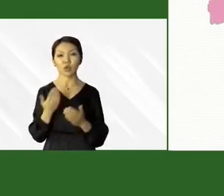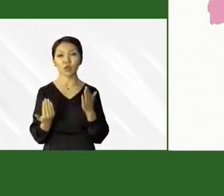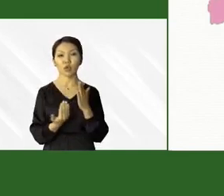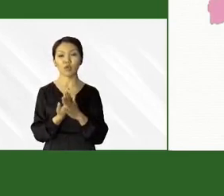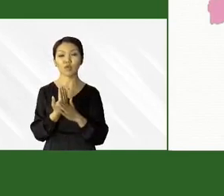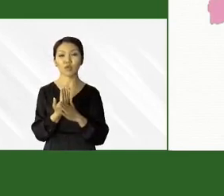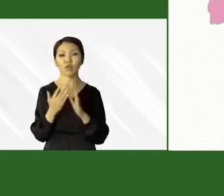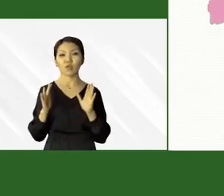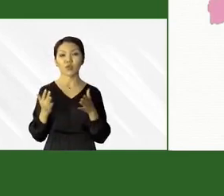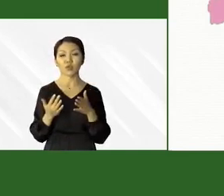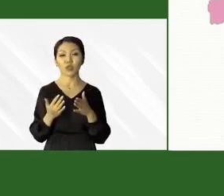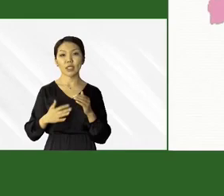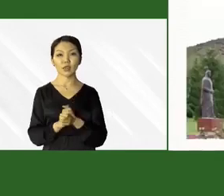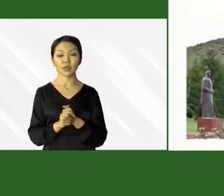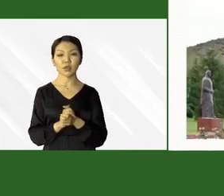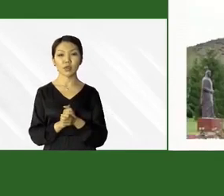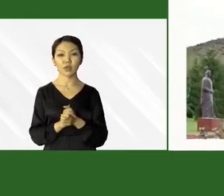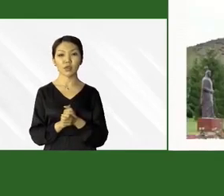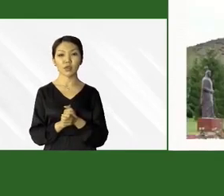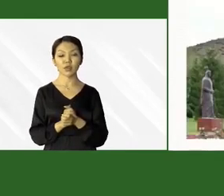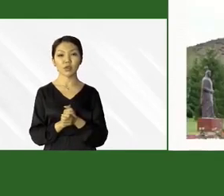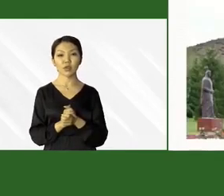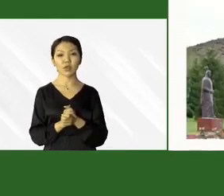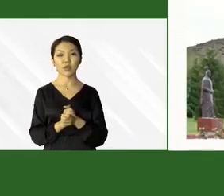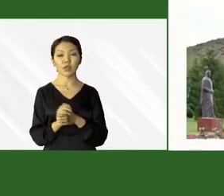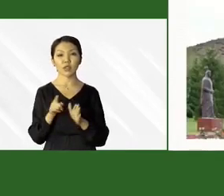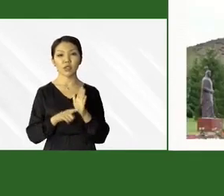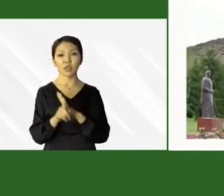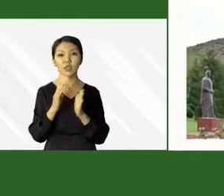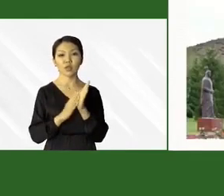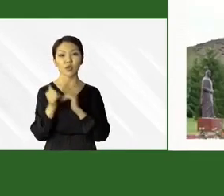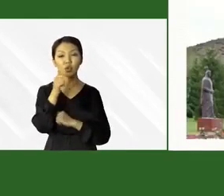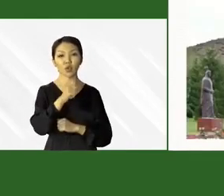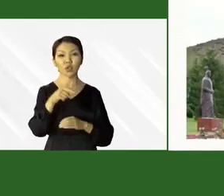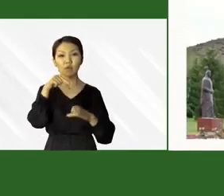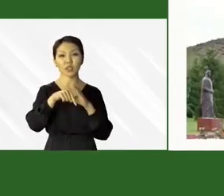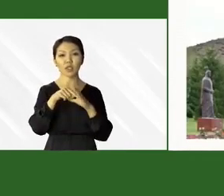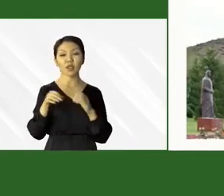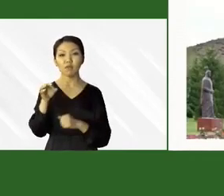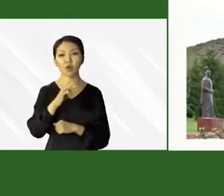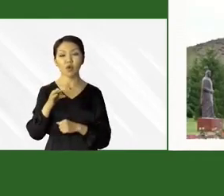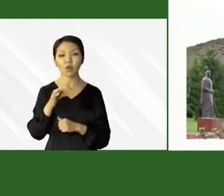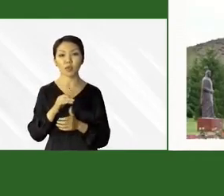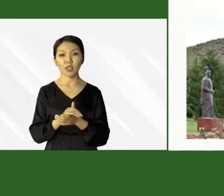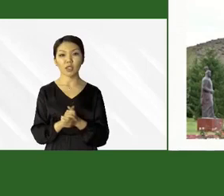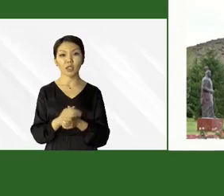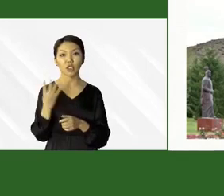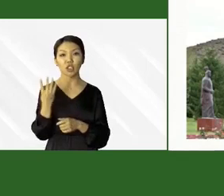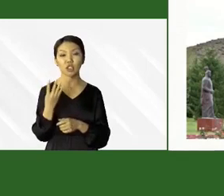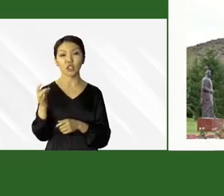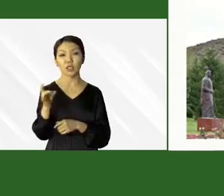происходит территориальное изменение. С 90-х годов в состав области входят 4